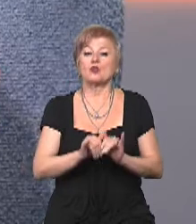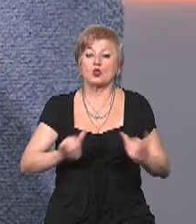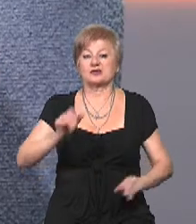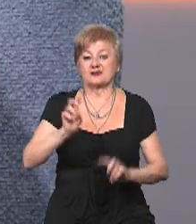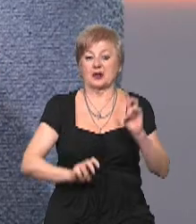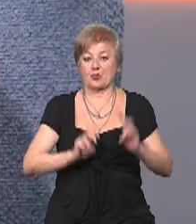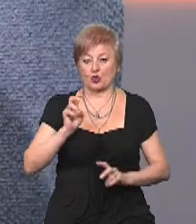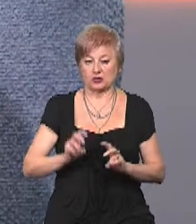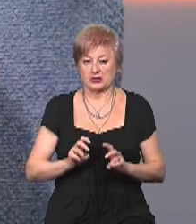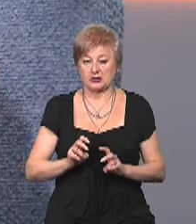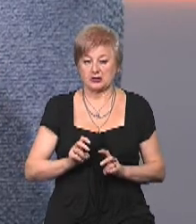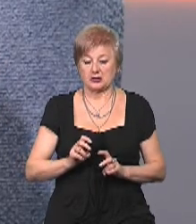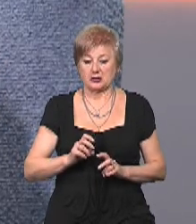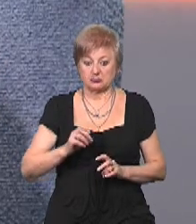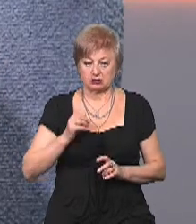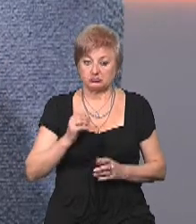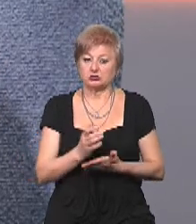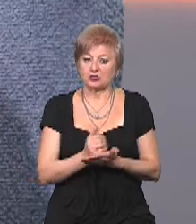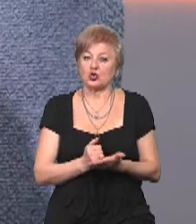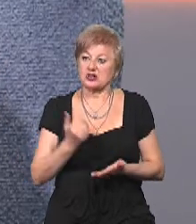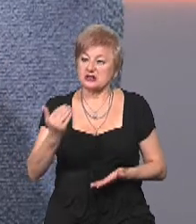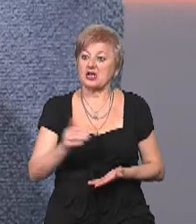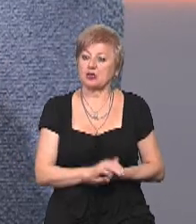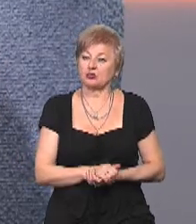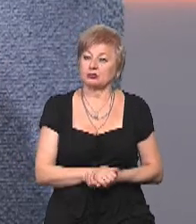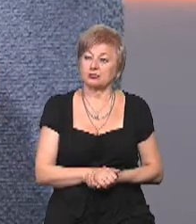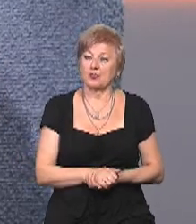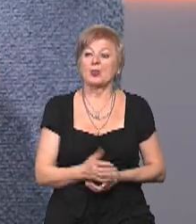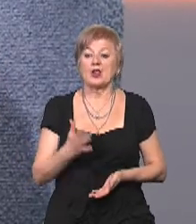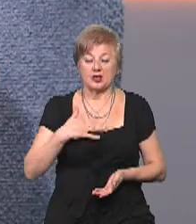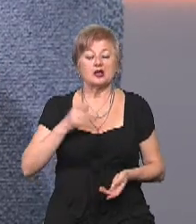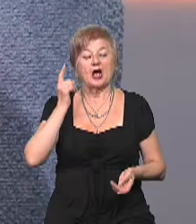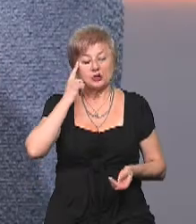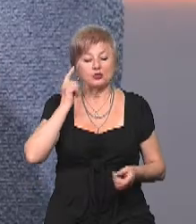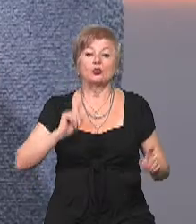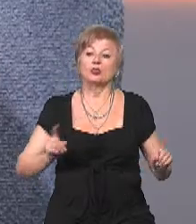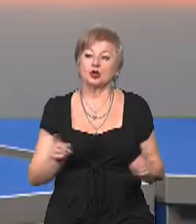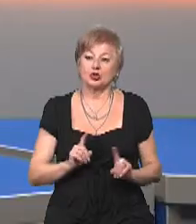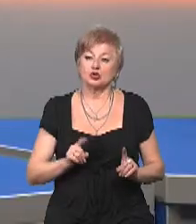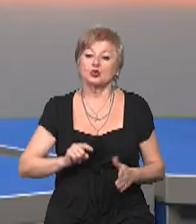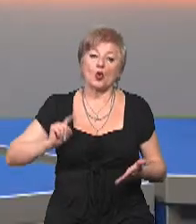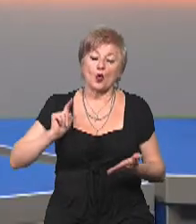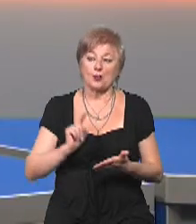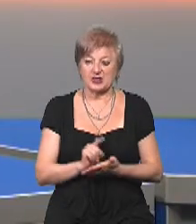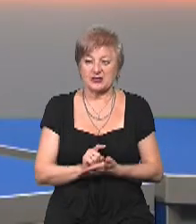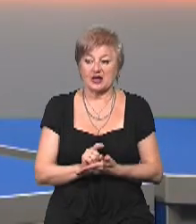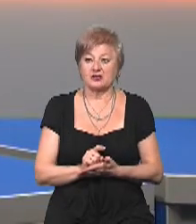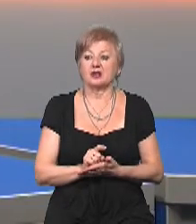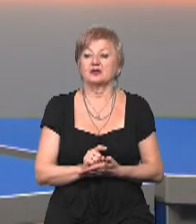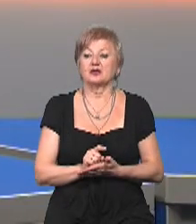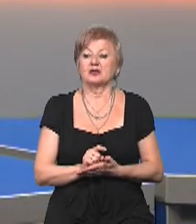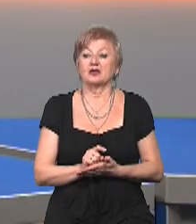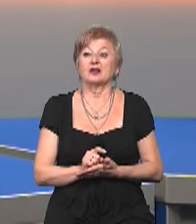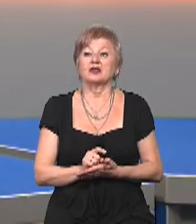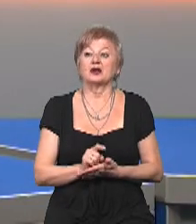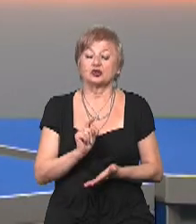промислового потенціалу? Пане Олеже, ваша думка? Ну, я думаю, что обязательно, конечно,